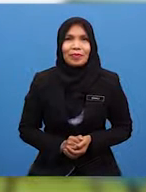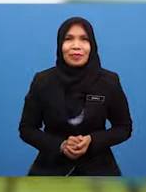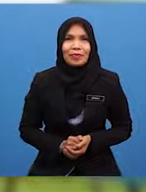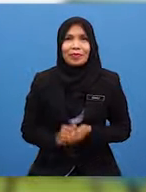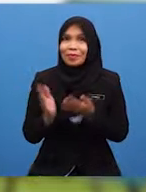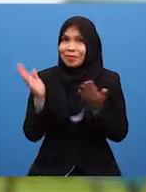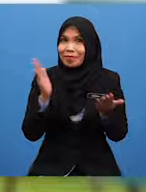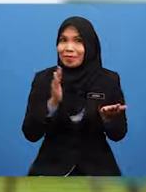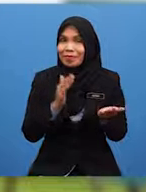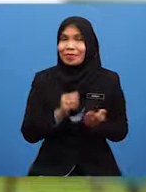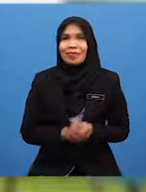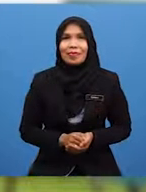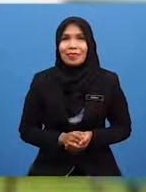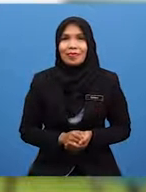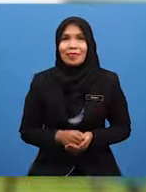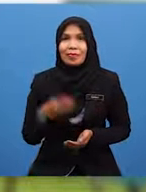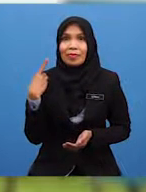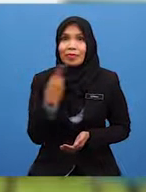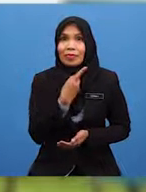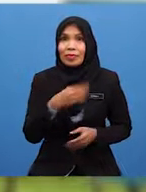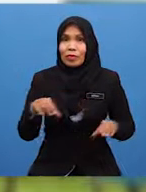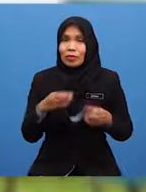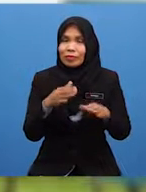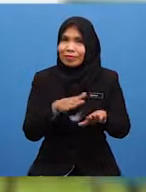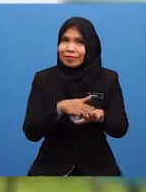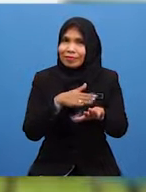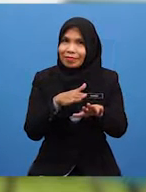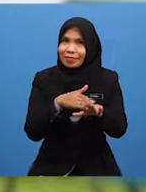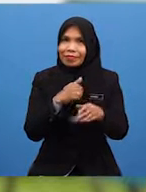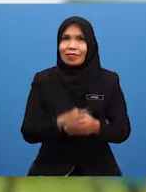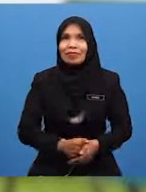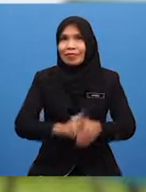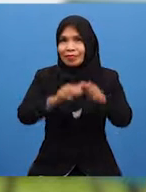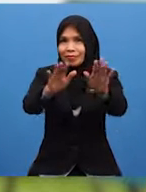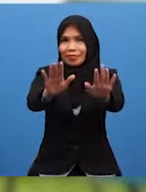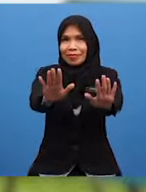Jom kita lakukan secara perlahan-lahan.